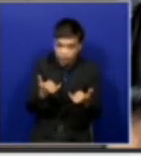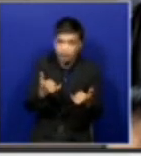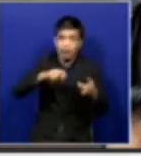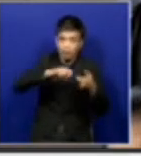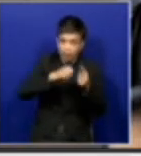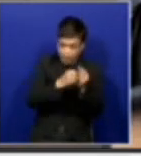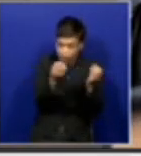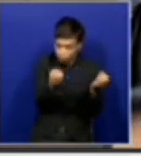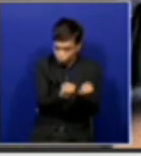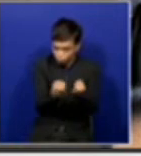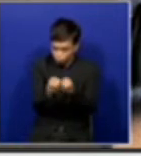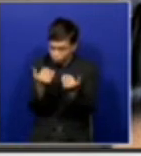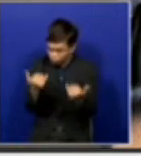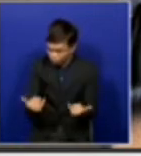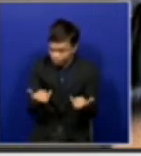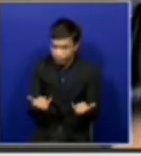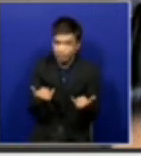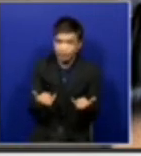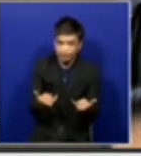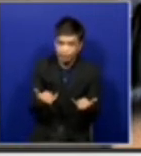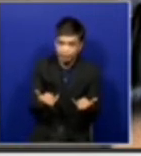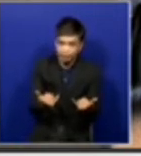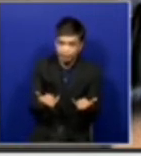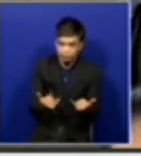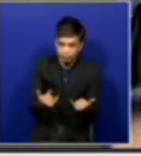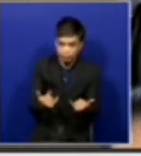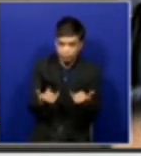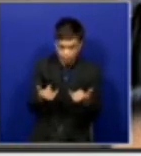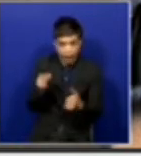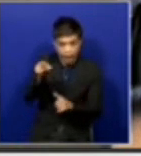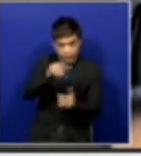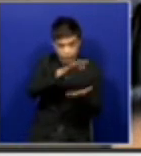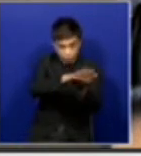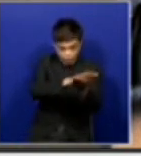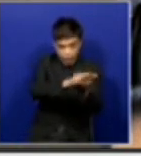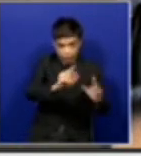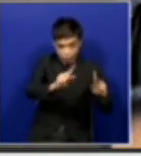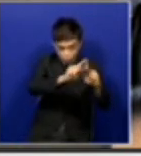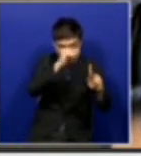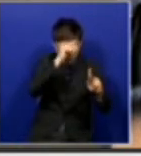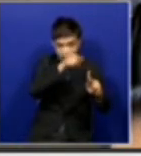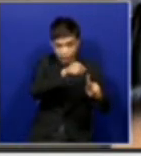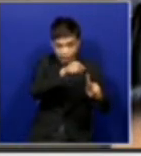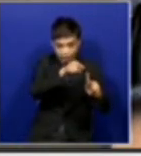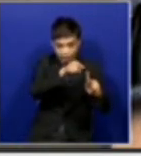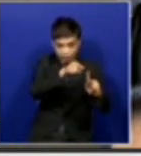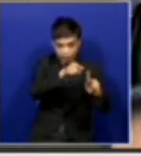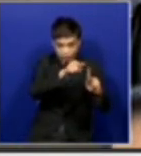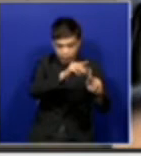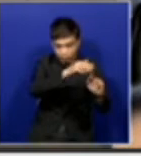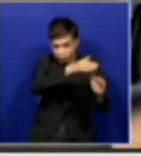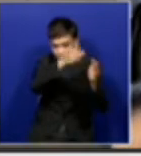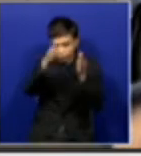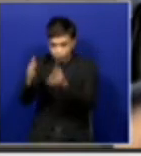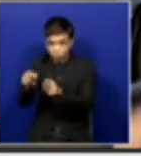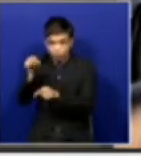การณ์นี้อันนี้ที่โรงเรียนนะที่กระทรวงศึกษาทีนี้ไปดูชาย